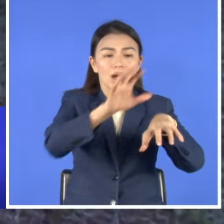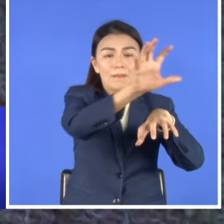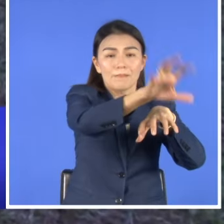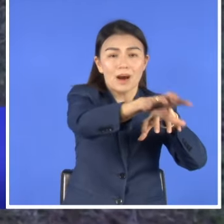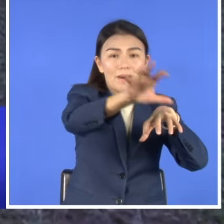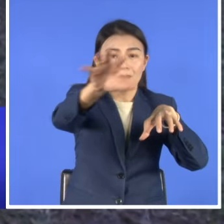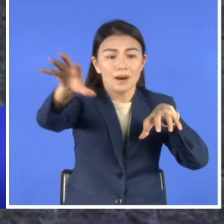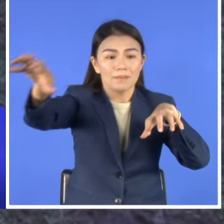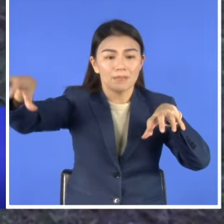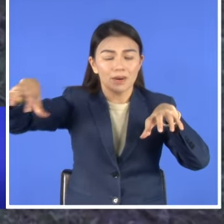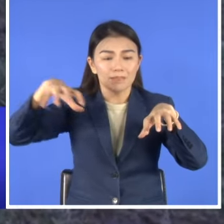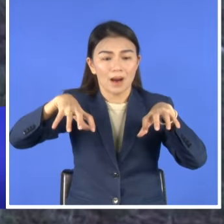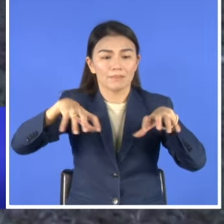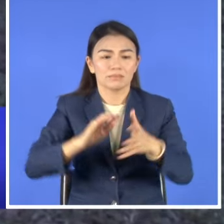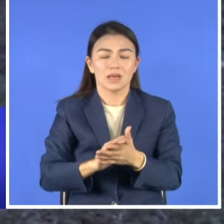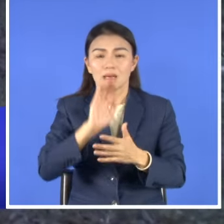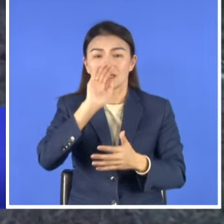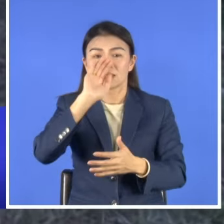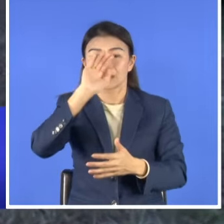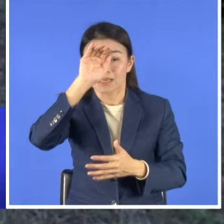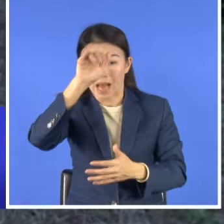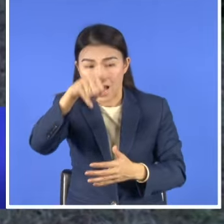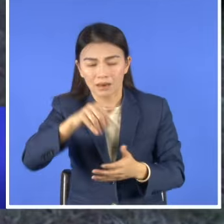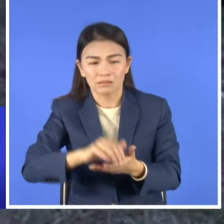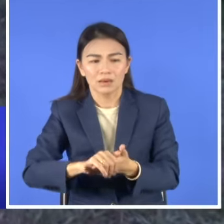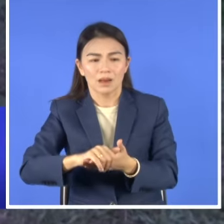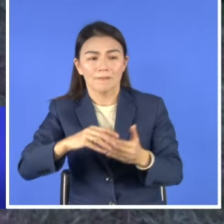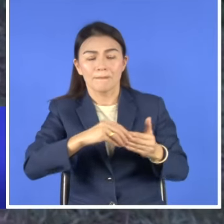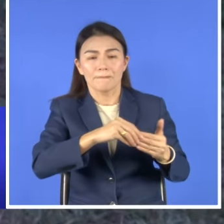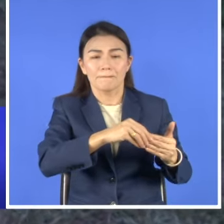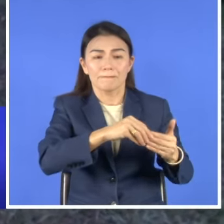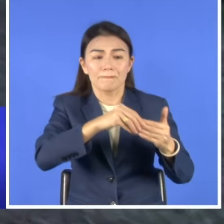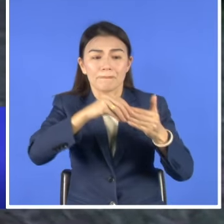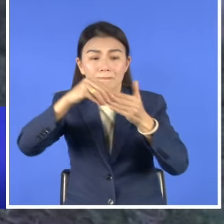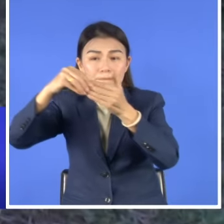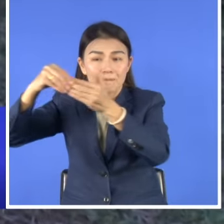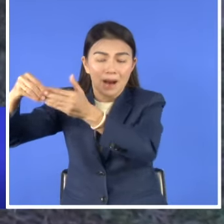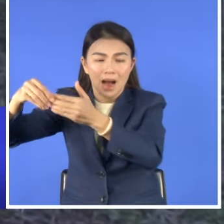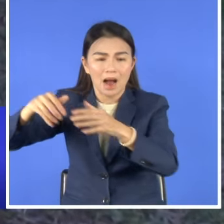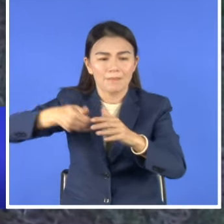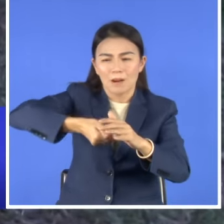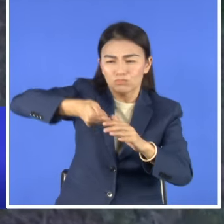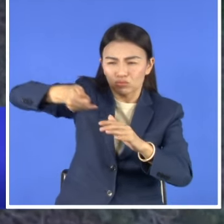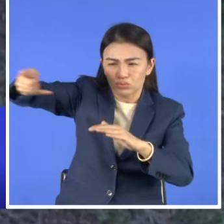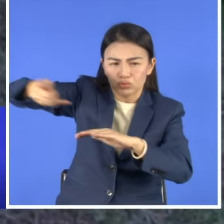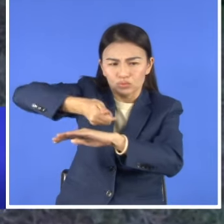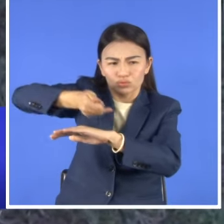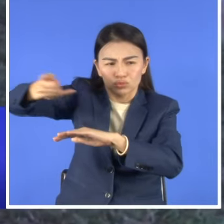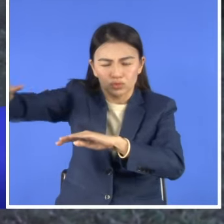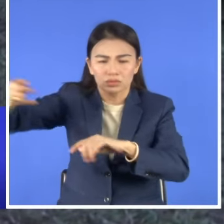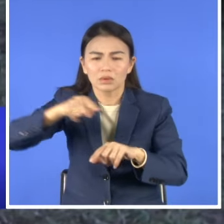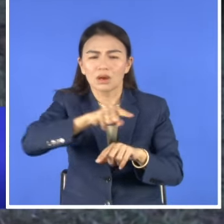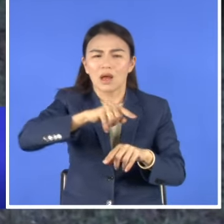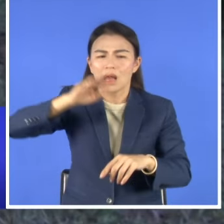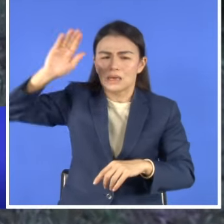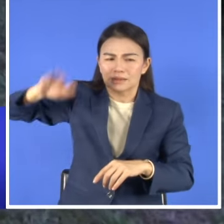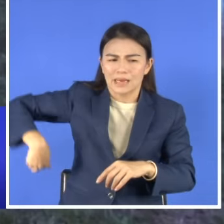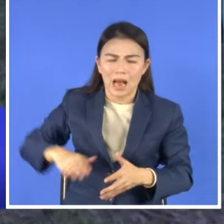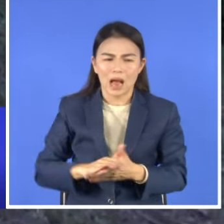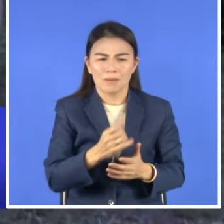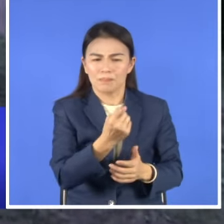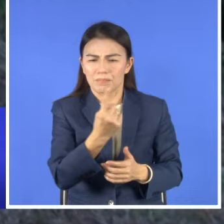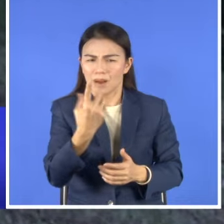เนี่ยที่เขาสามารถพาช้างหลบขึ้นไปได้แล้วมีมีปางเราที่พาช้างหลบไปไม่ทัน 10กว่าตัวอะไรที่บอกเนี่ยเรื่องนี้ฟังแล้วเป็น